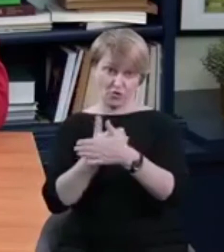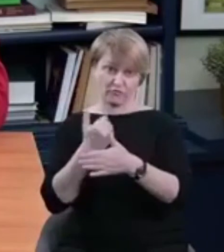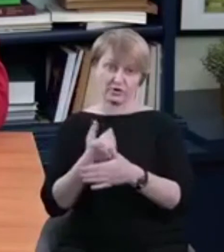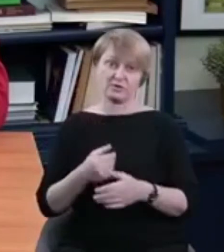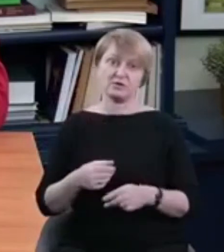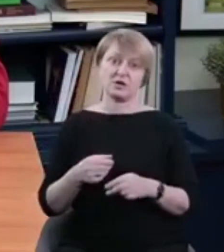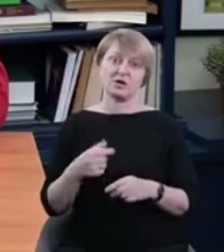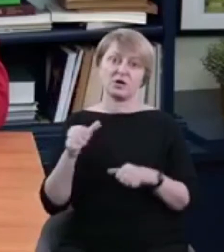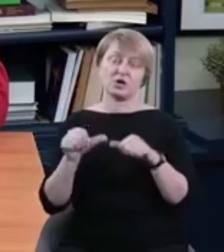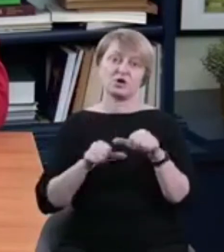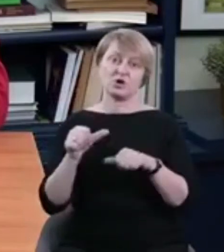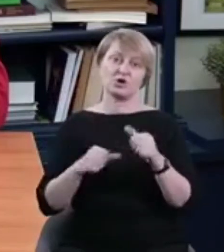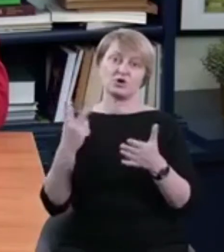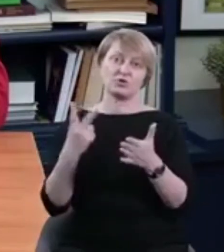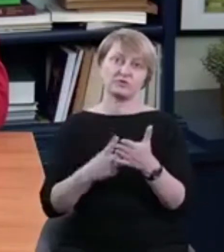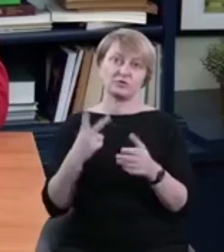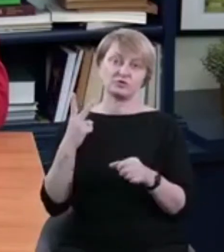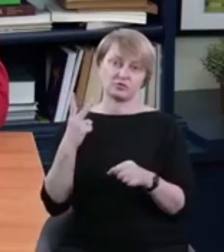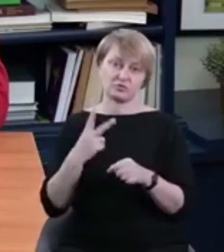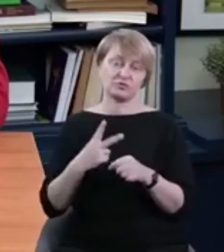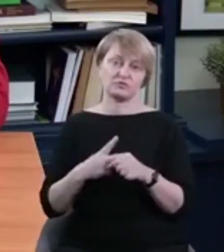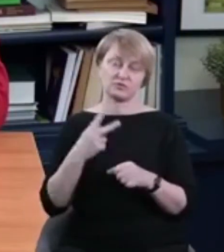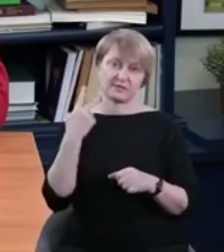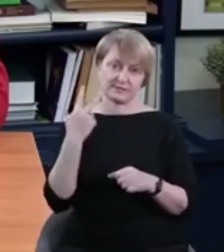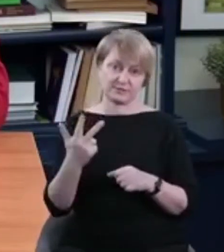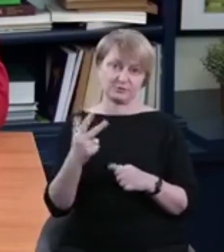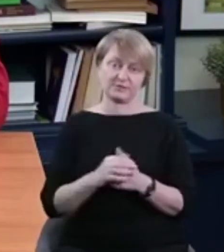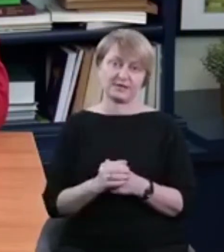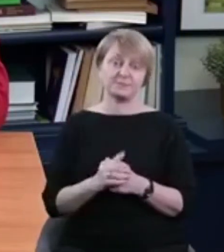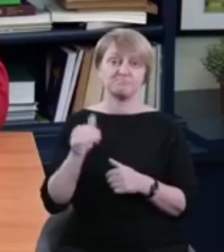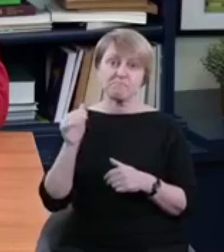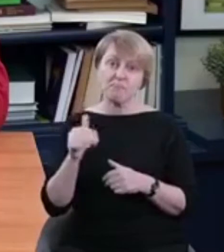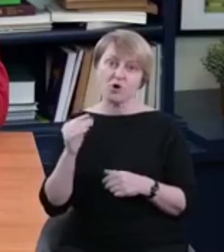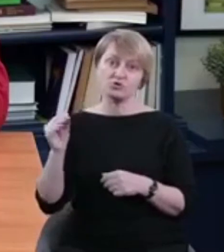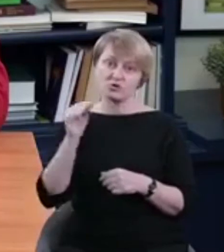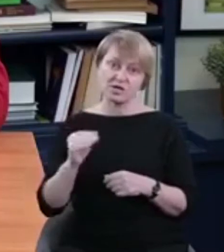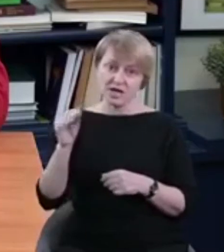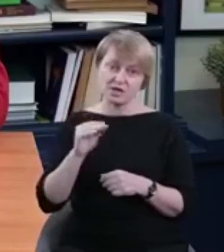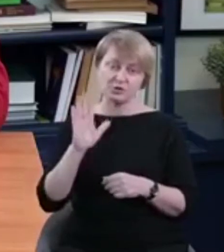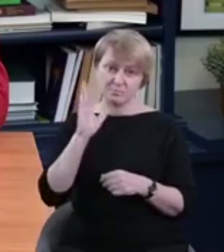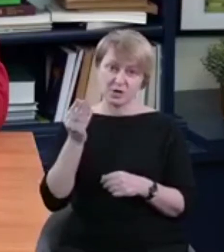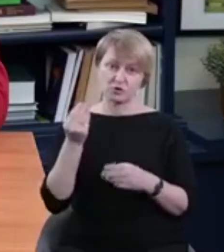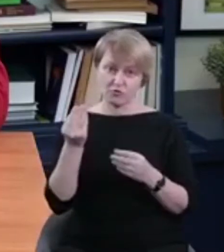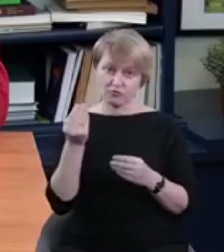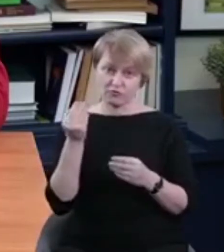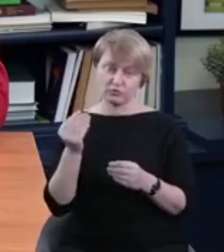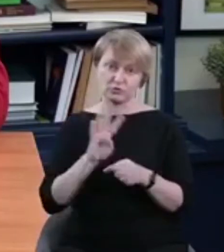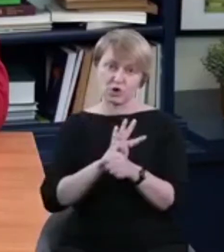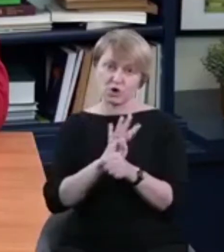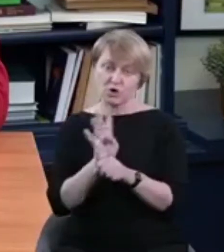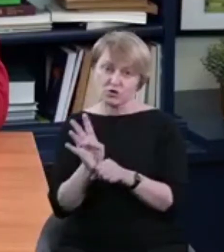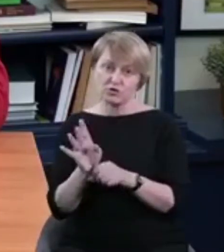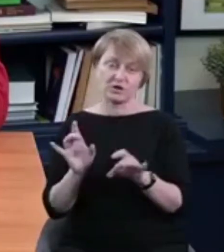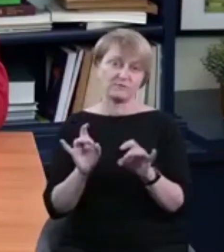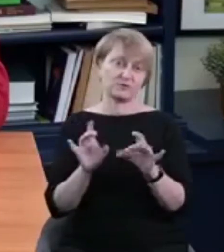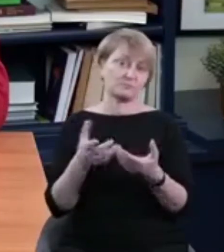roku 2021 w międzyczasie może ruszą ruszą te fundusze tylko widokowe być